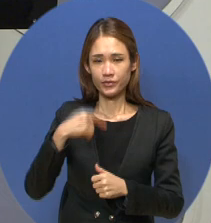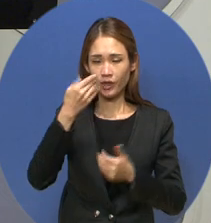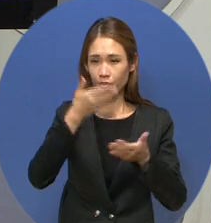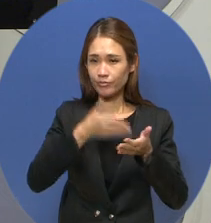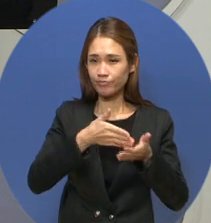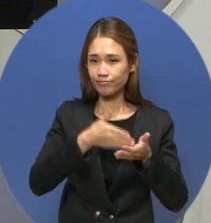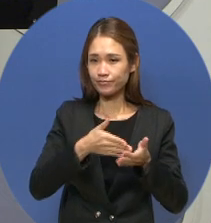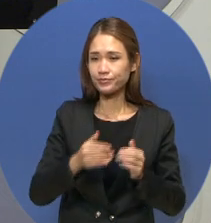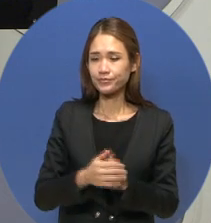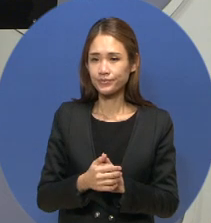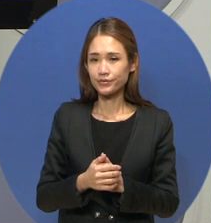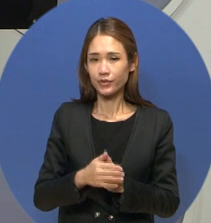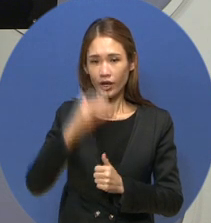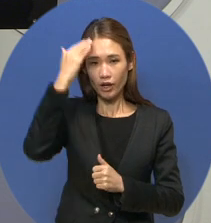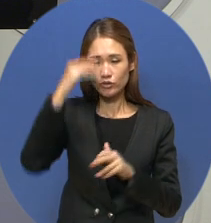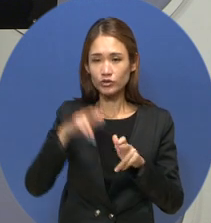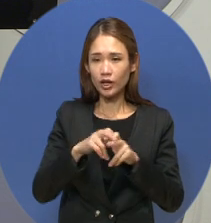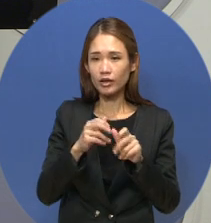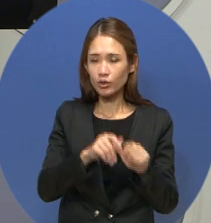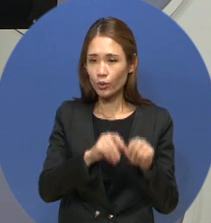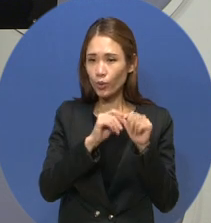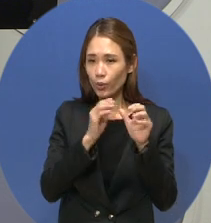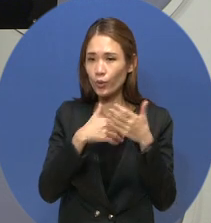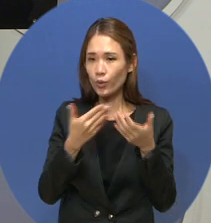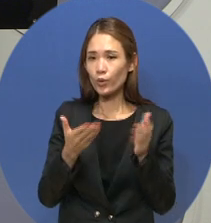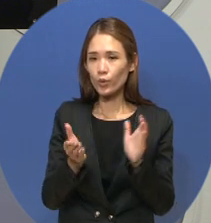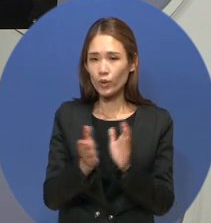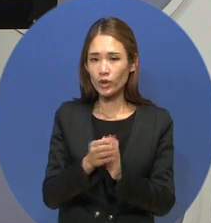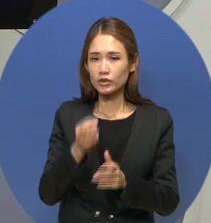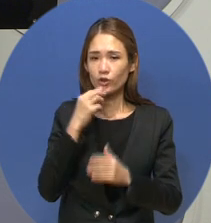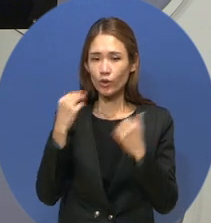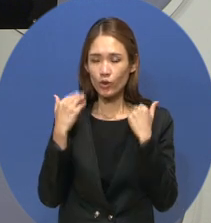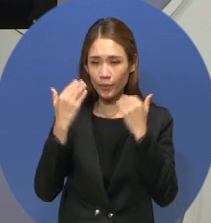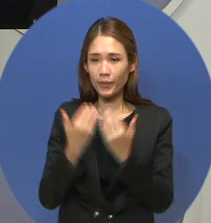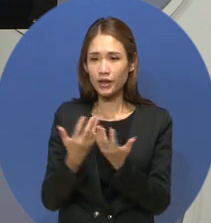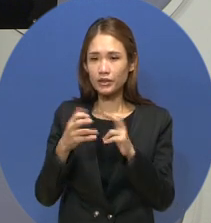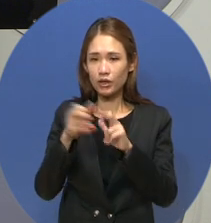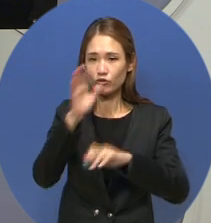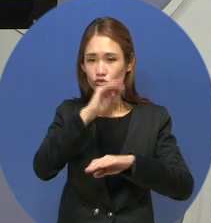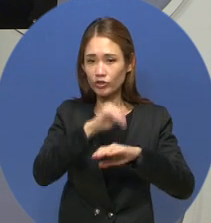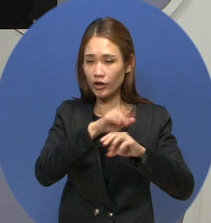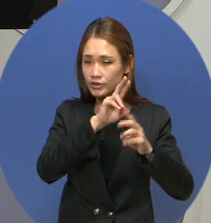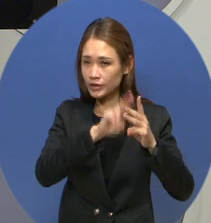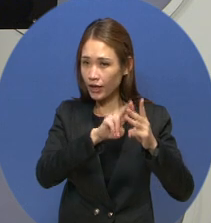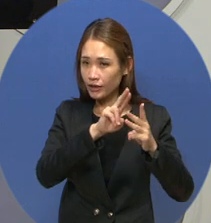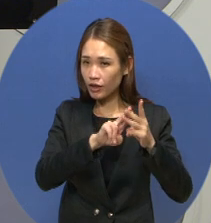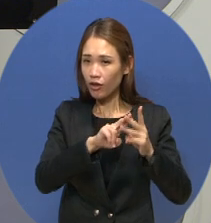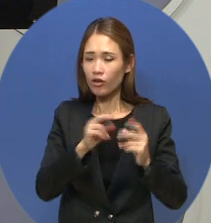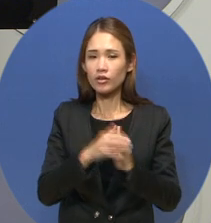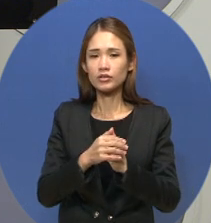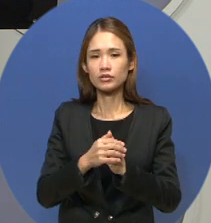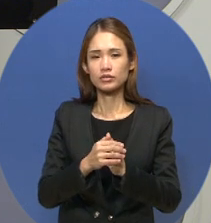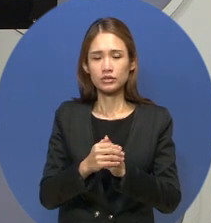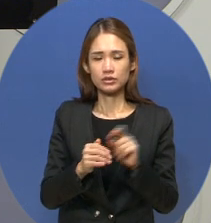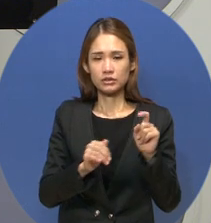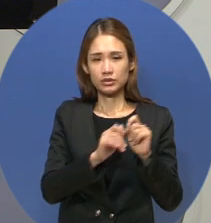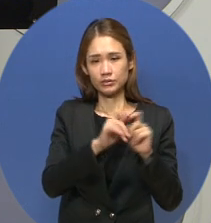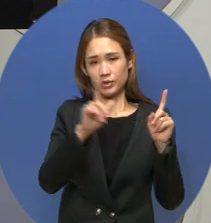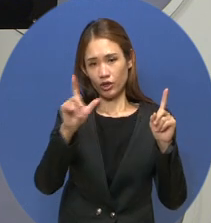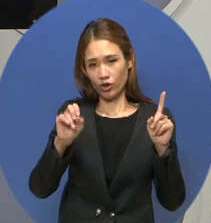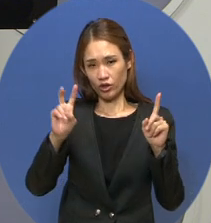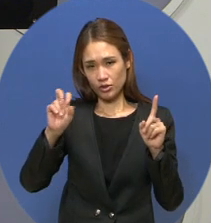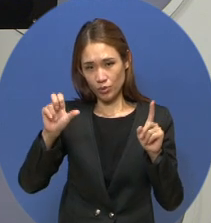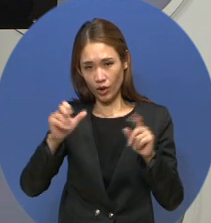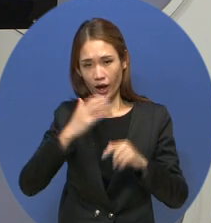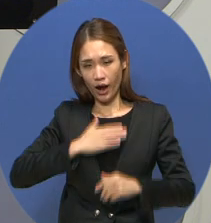소식입니다 한국장애인고용공단 서울 발달장애인 호연 센터 가 지난 25일 알기쉬운